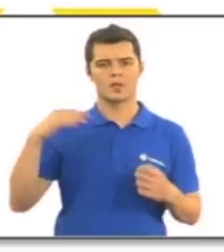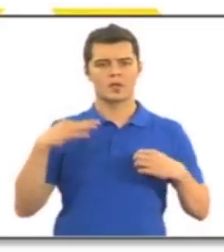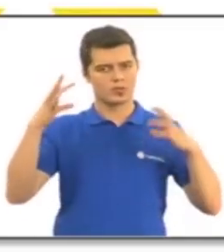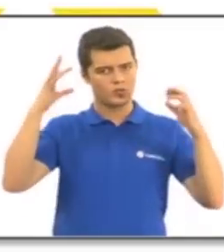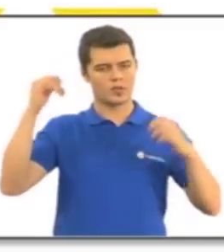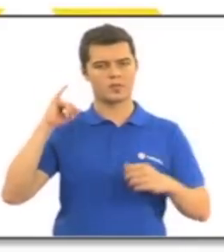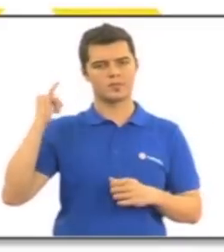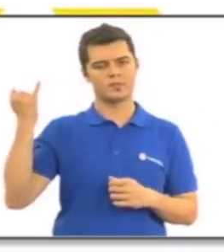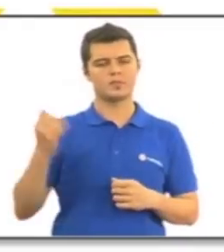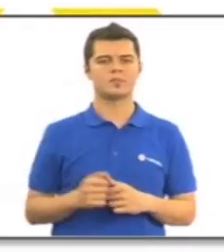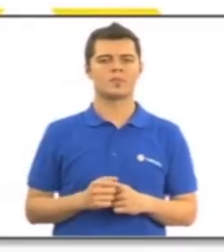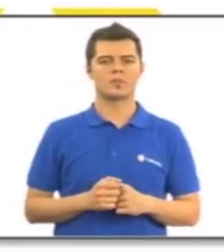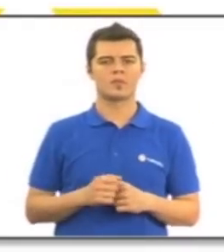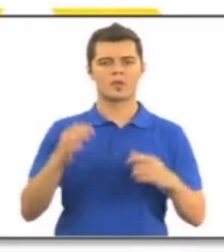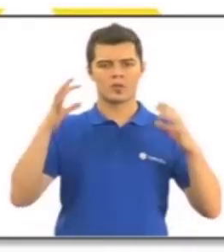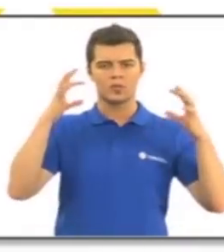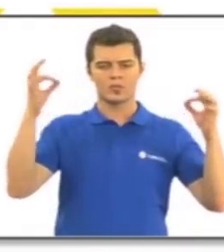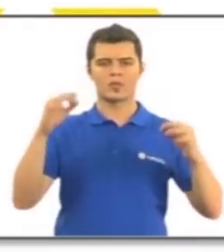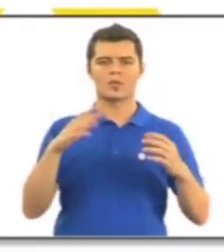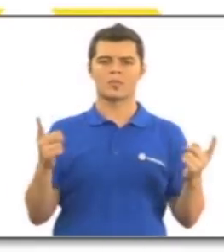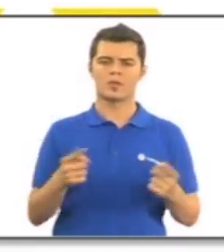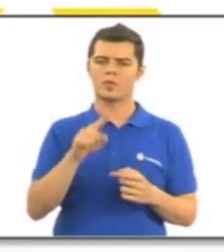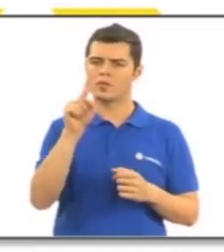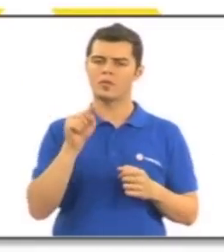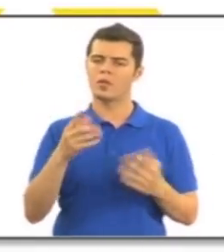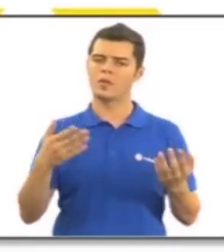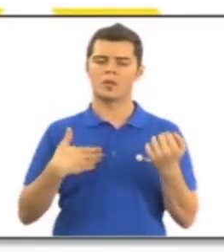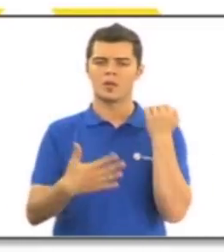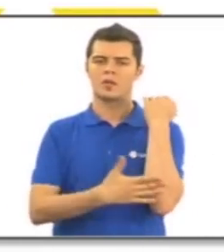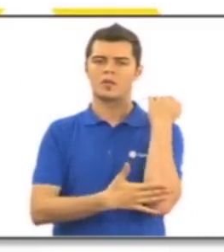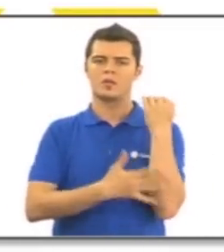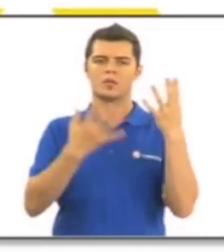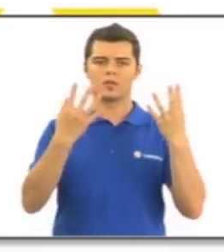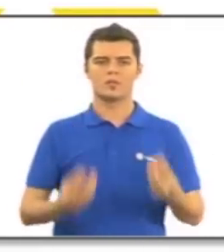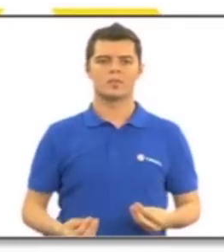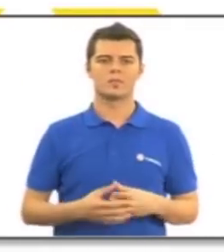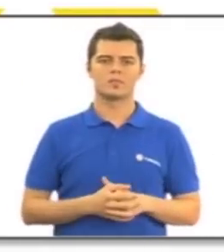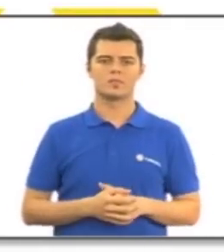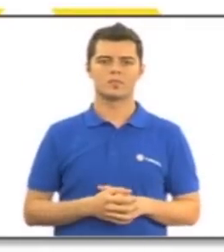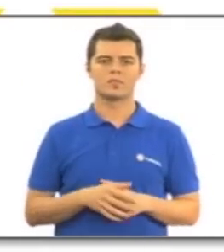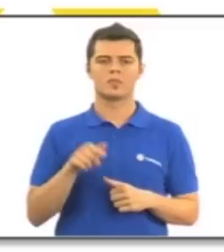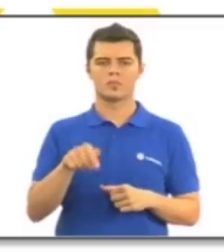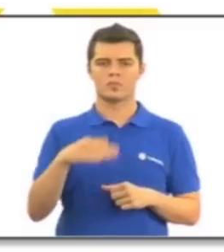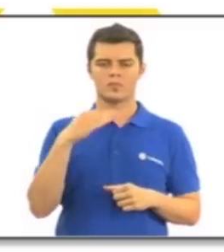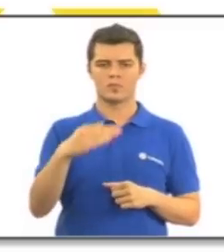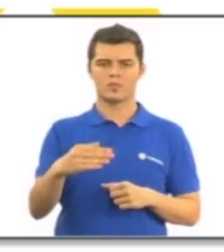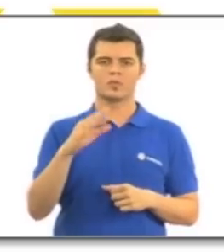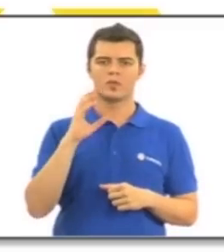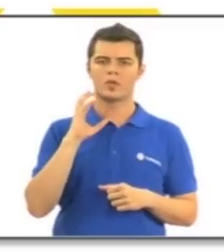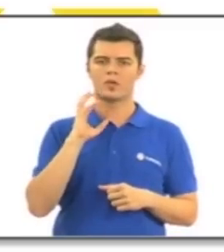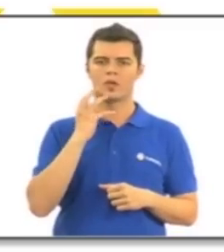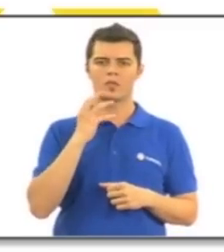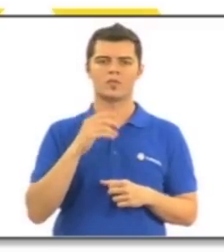Merhaba, ben Turkcell Teknoloji Danışmanınızım. Turkcell ve teknoloji ile ilgili ihtiyacınız olabilecek her konuda yanınızdayım. Bu